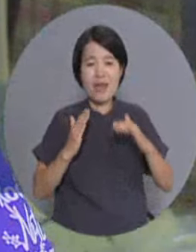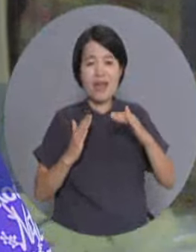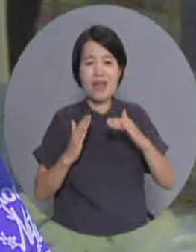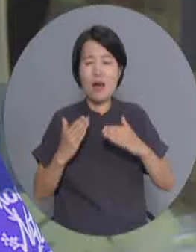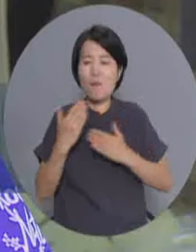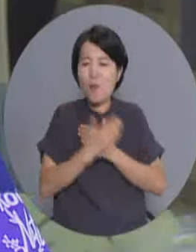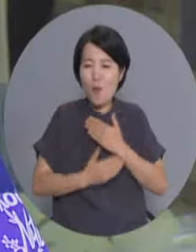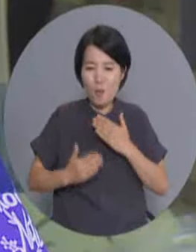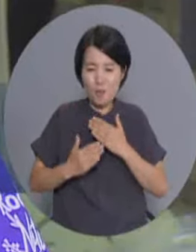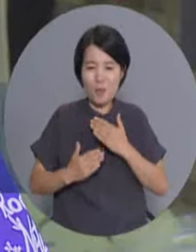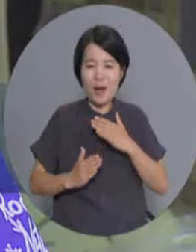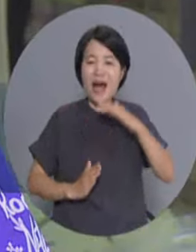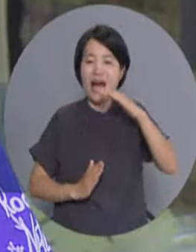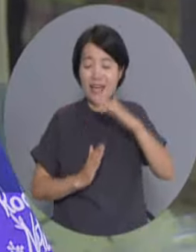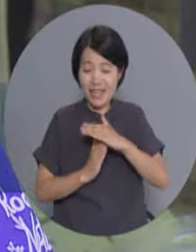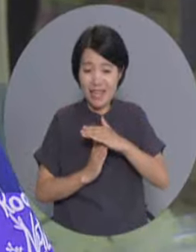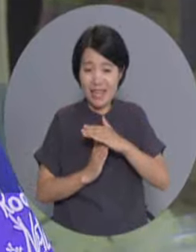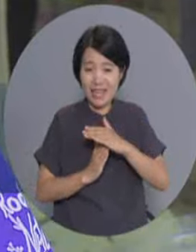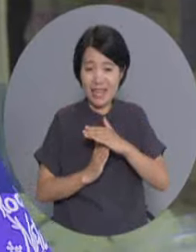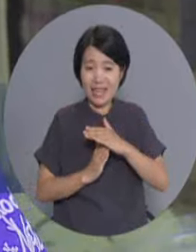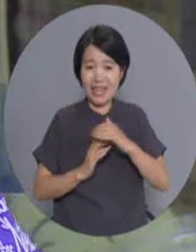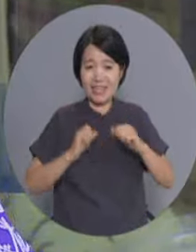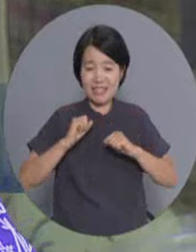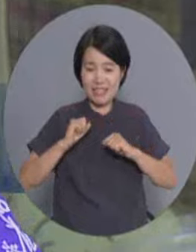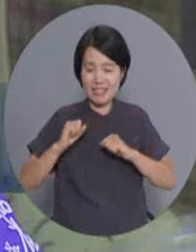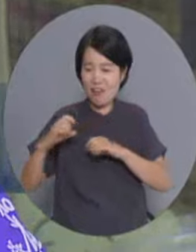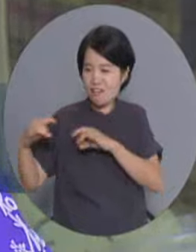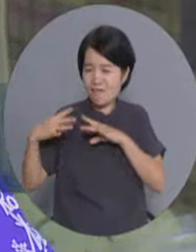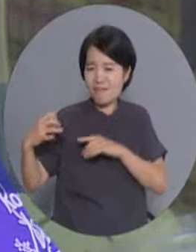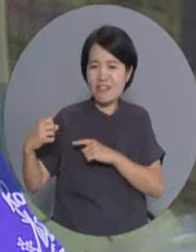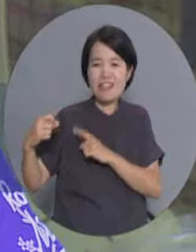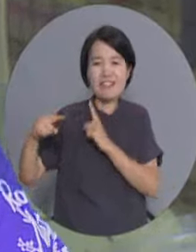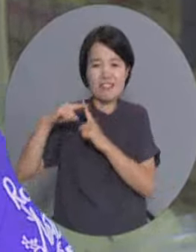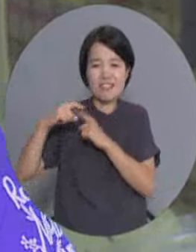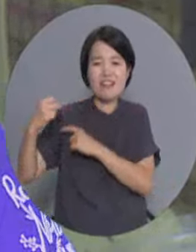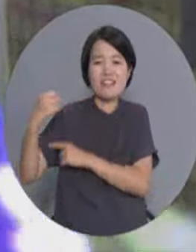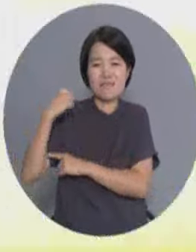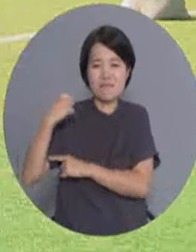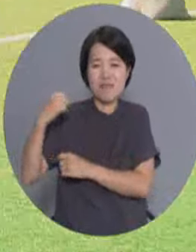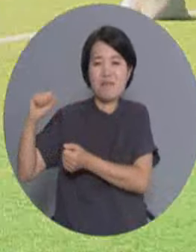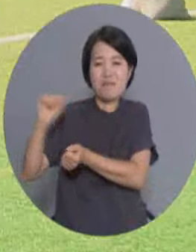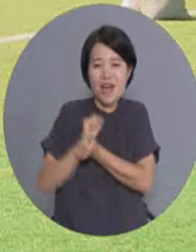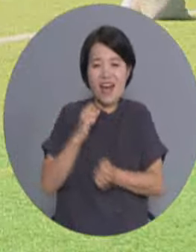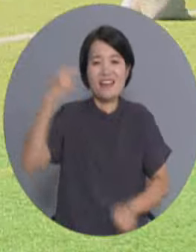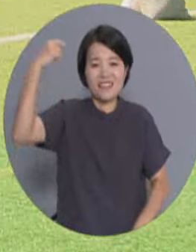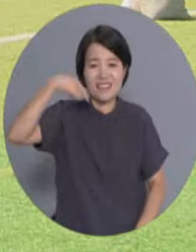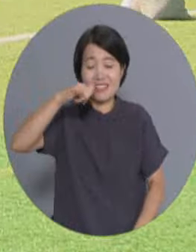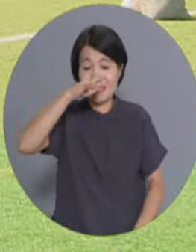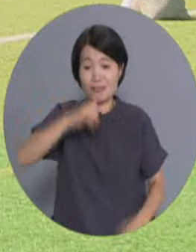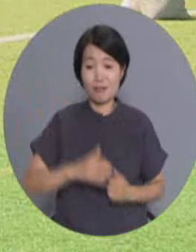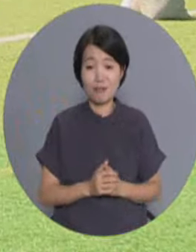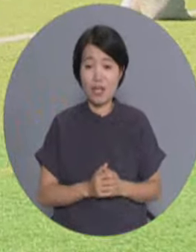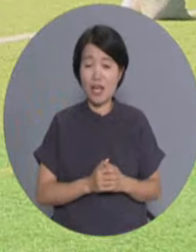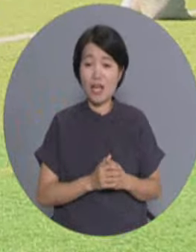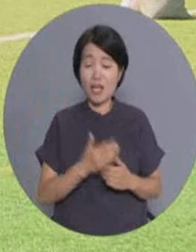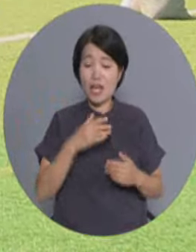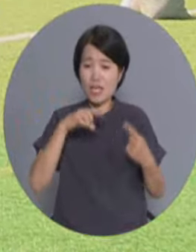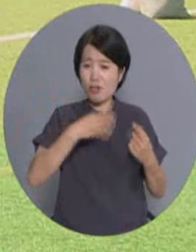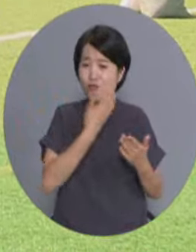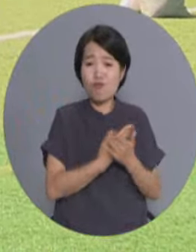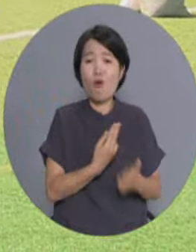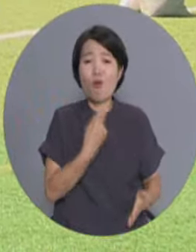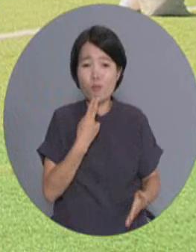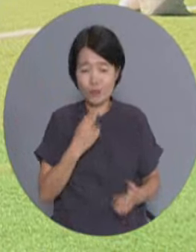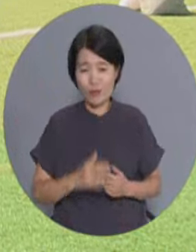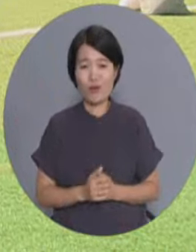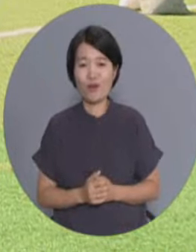이겨낸 사람들에게서 뿜어나오는 아우라, 긍정적인 아우라가 참 좋습니다. 누가 1등을 하느냐만큼